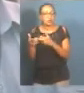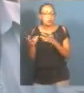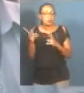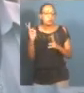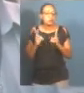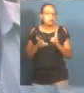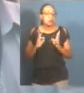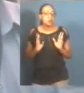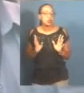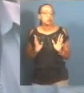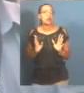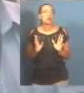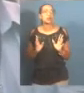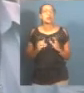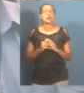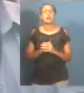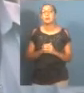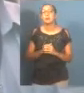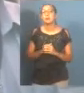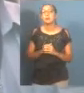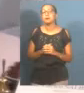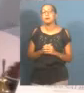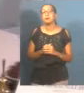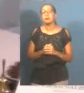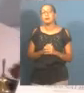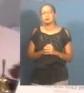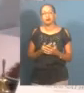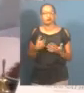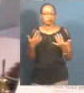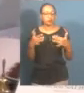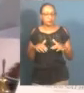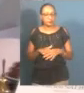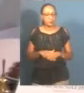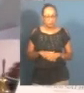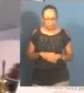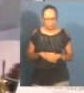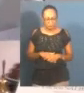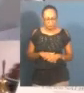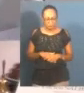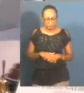sens inverse. Merci. Mais ne mélangeons pas ça avec le Congrès. On est fini. Merci, M. Marissette.